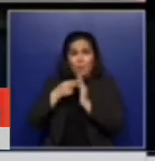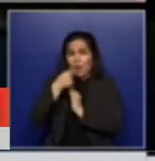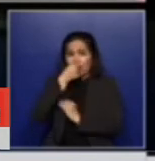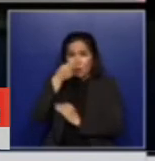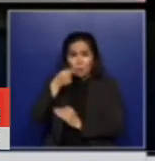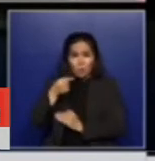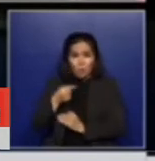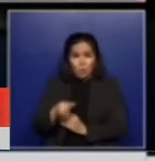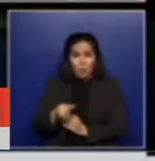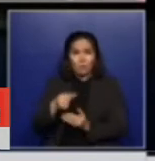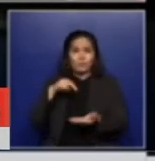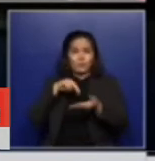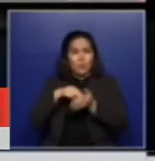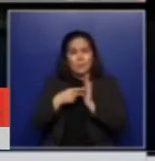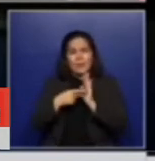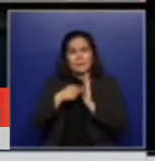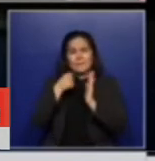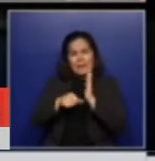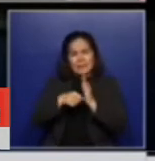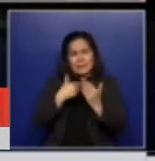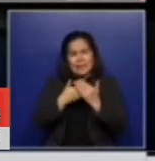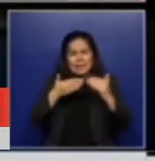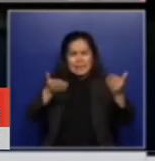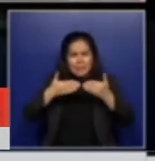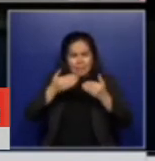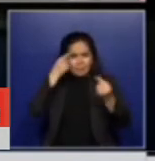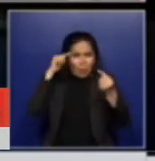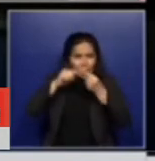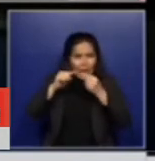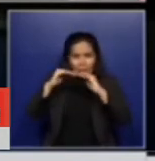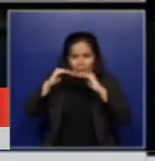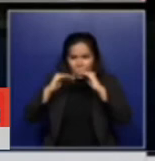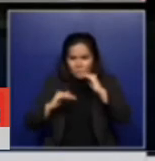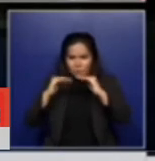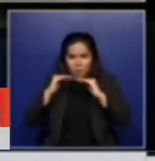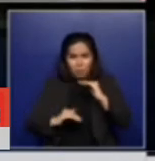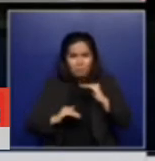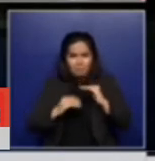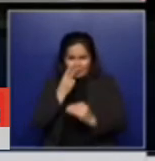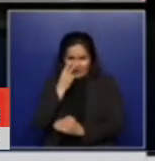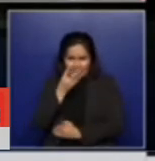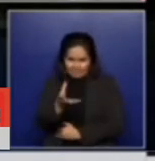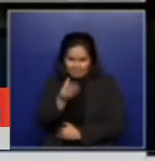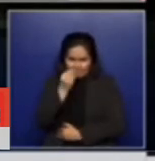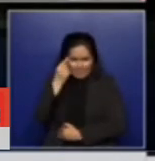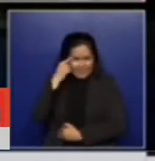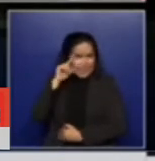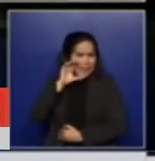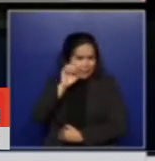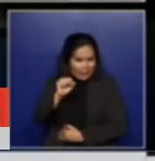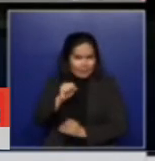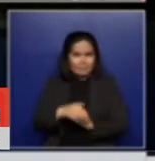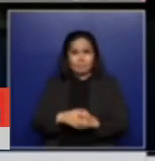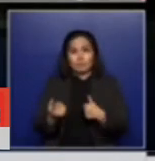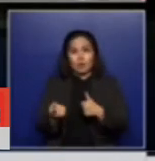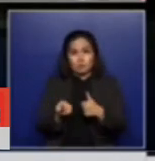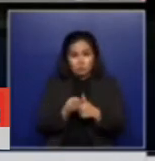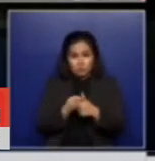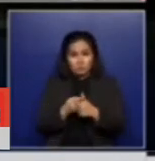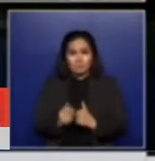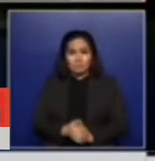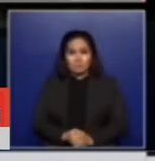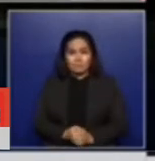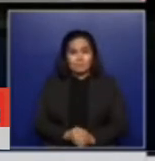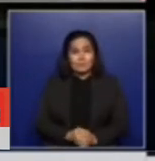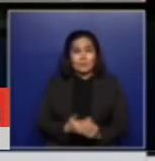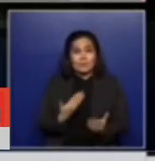ตัวเลขการจัดเก็บภาษีแล้วเนี่ยกระผมมีข้อสังเกตครับข้อที่1การจัด